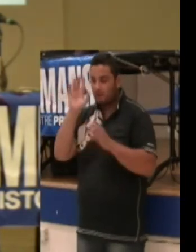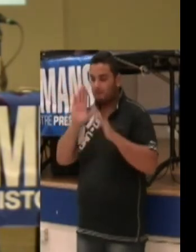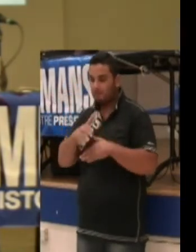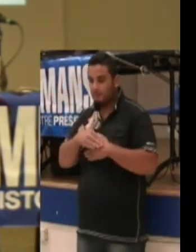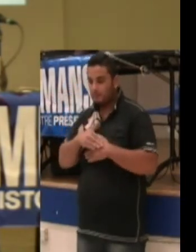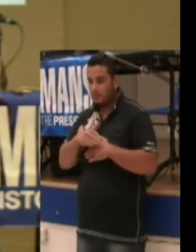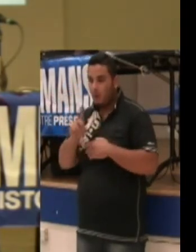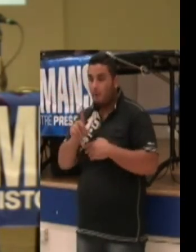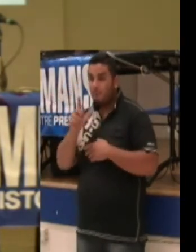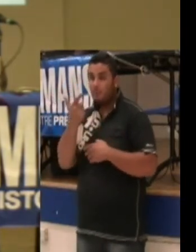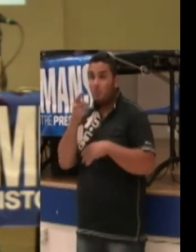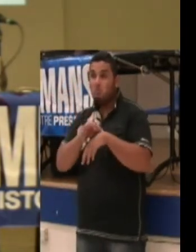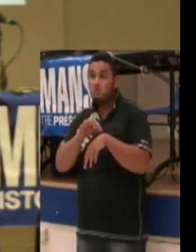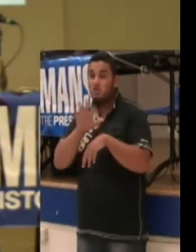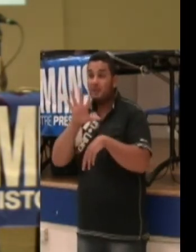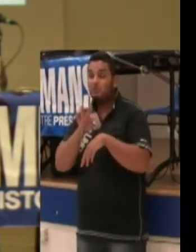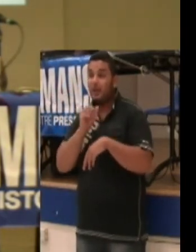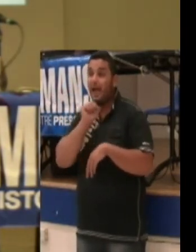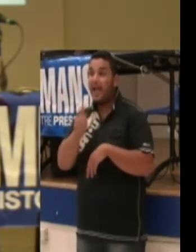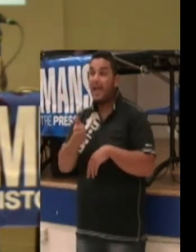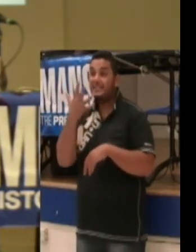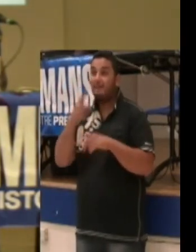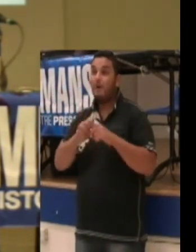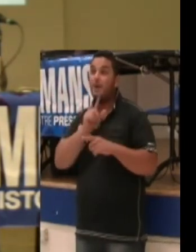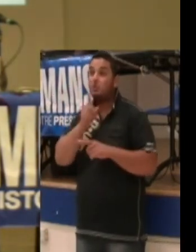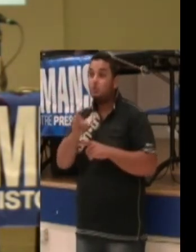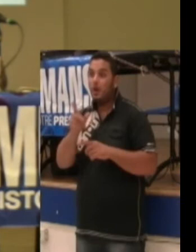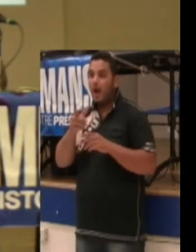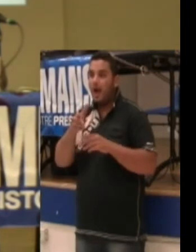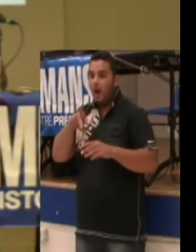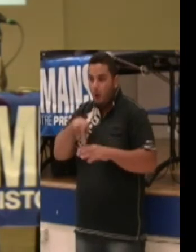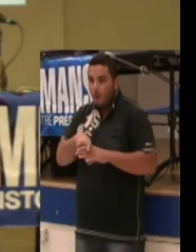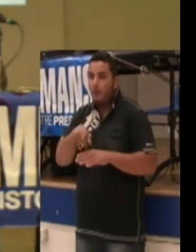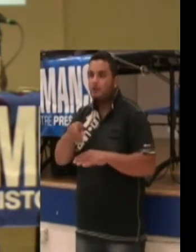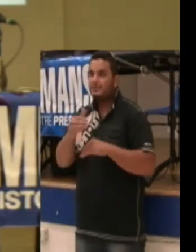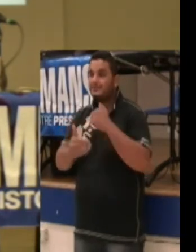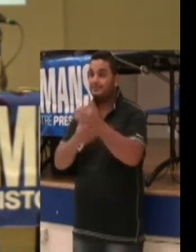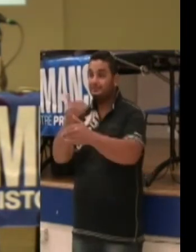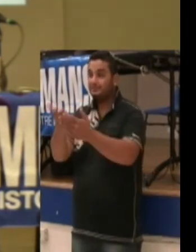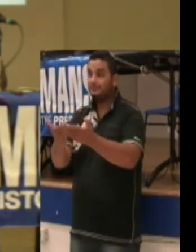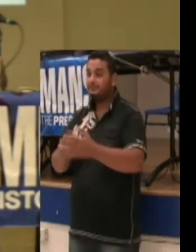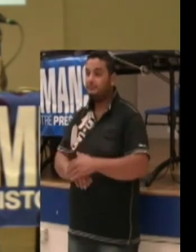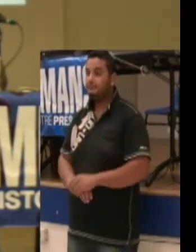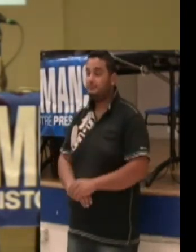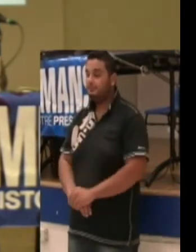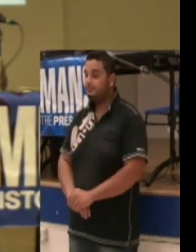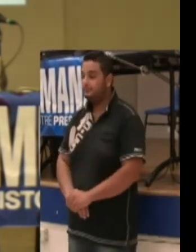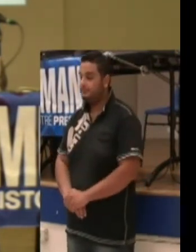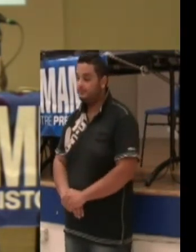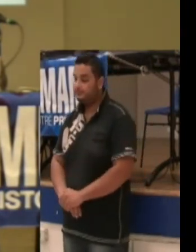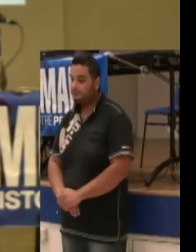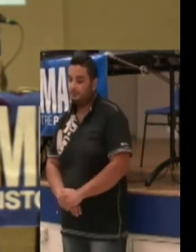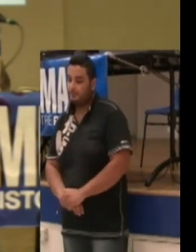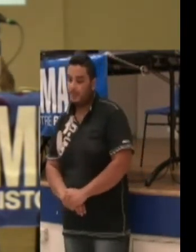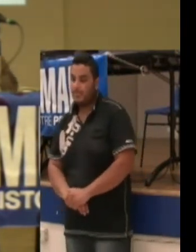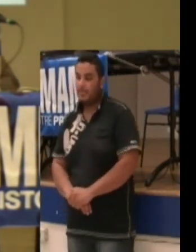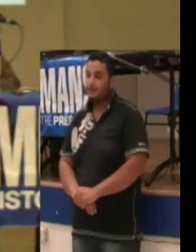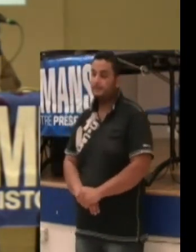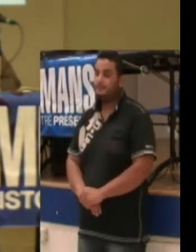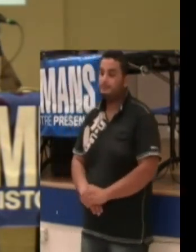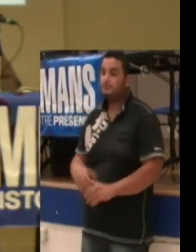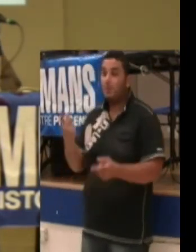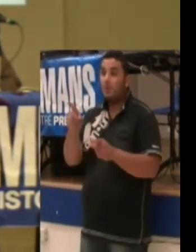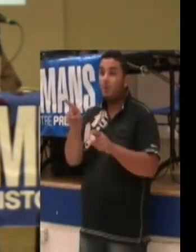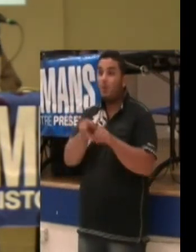de l'UFCM, et on se réunit parce qu'on a constaté que ça n'allait pas très bien. Et on est là entre nous aussi pour se motiver, se réformer, parce